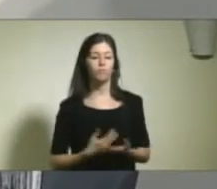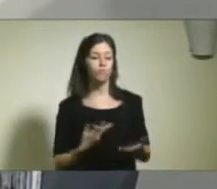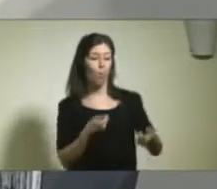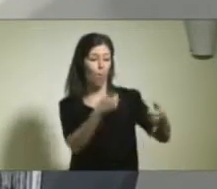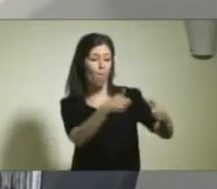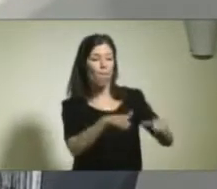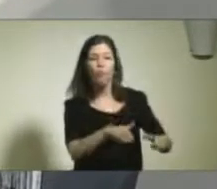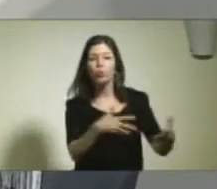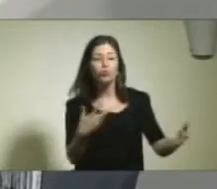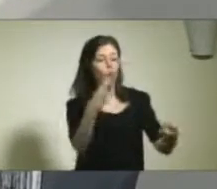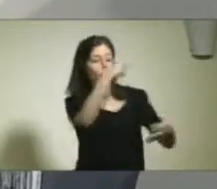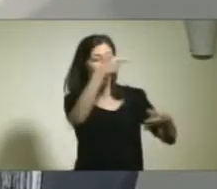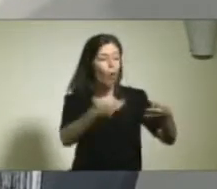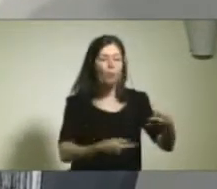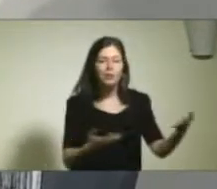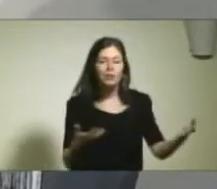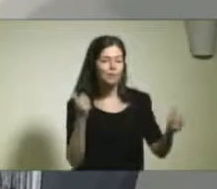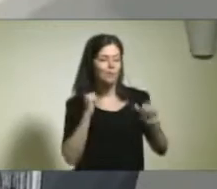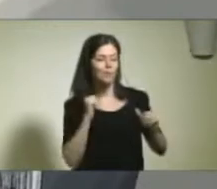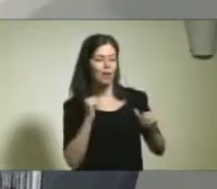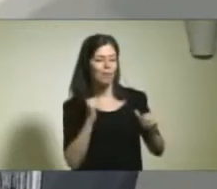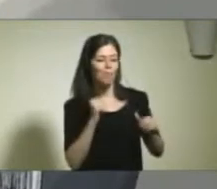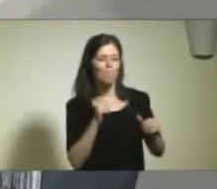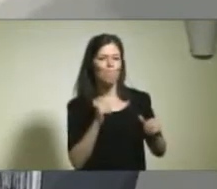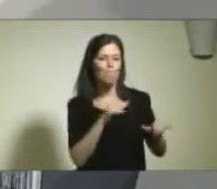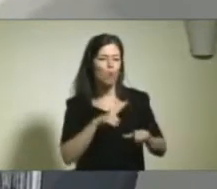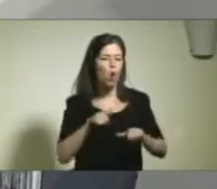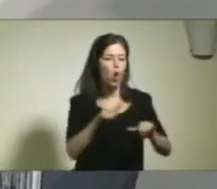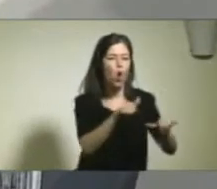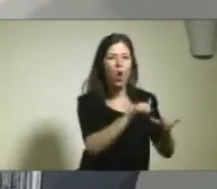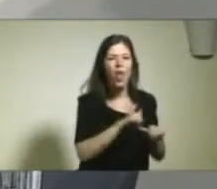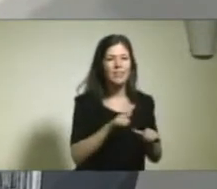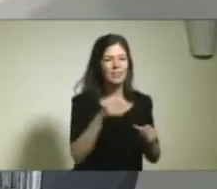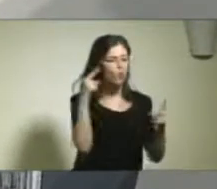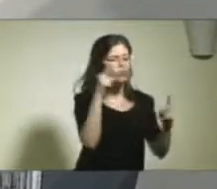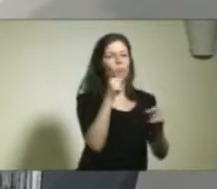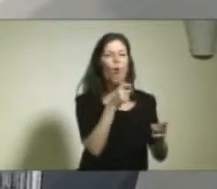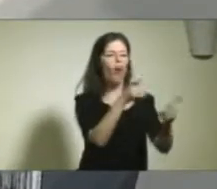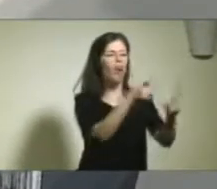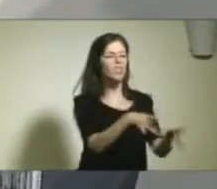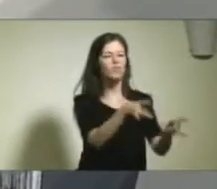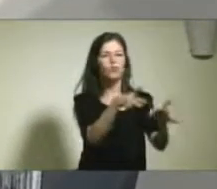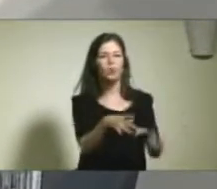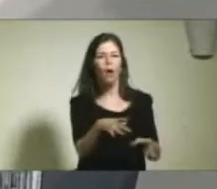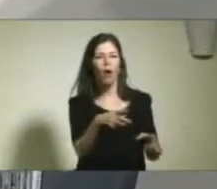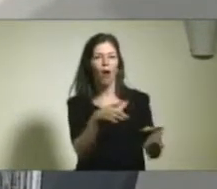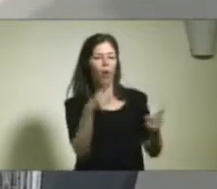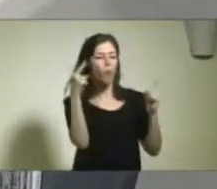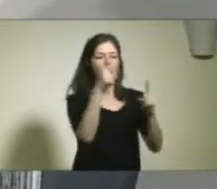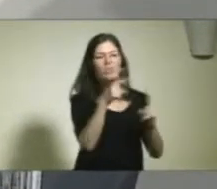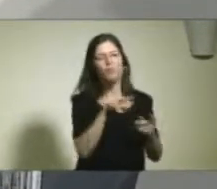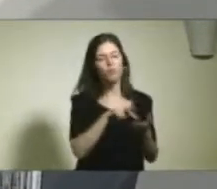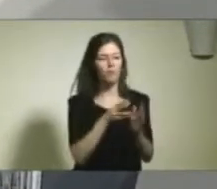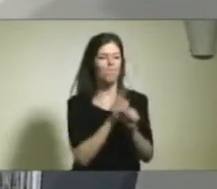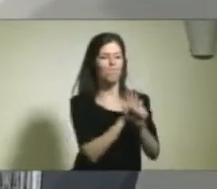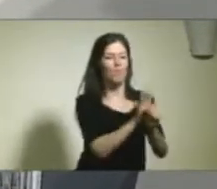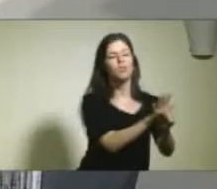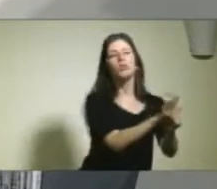objectifs, on essaie que ce soit des objectifs collectifs, non individuels, pour qu'ils aient moins de pression. Il